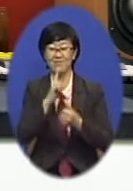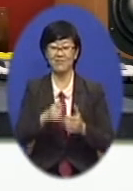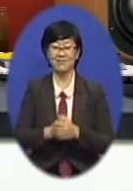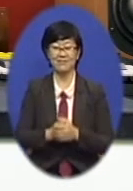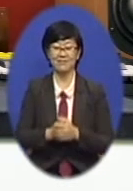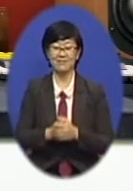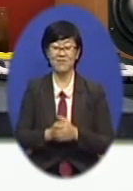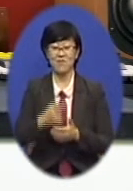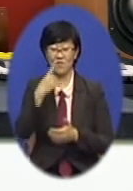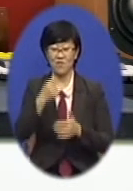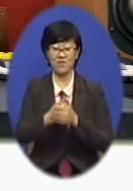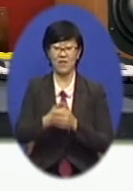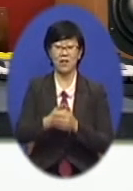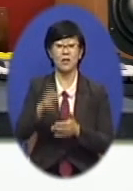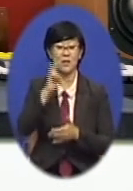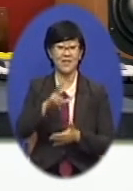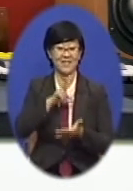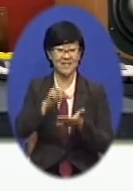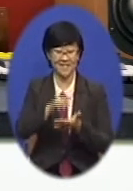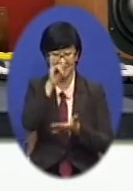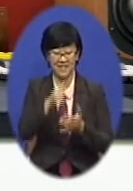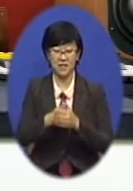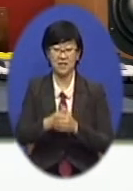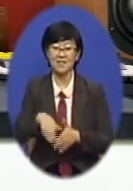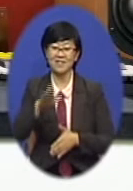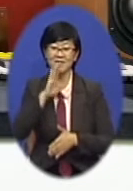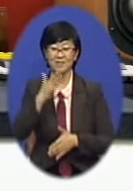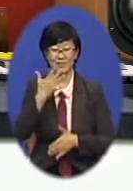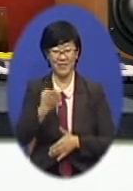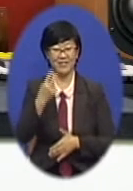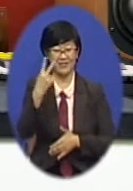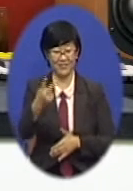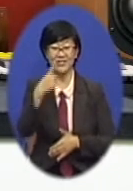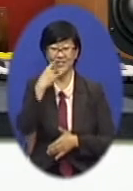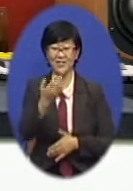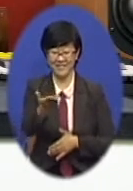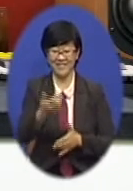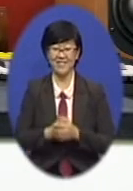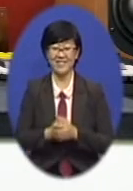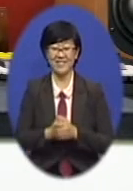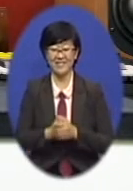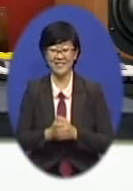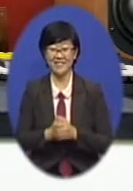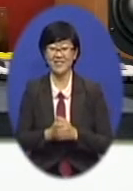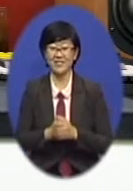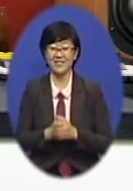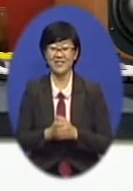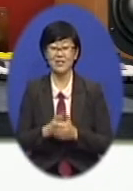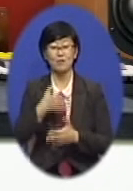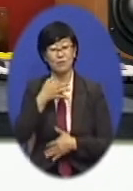어머니. 카츠샤의 노래인데요. 과연 우리 82세 되신 우리